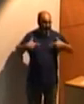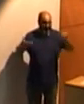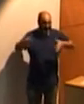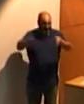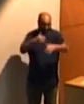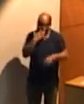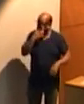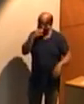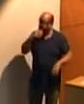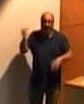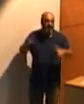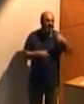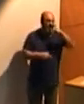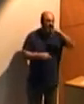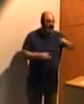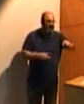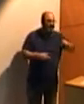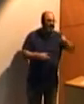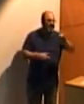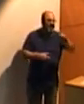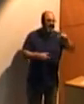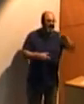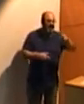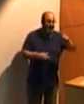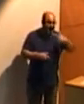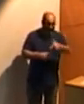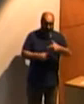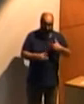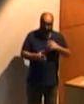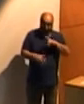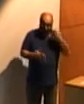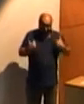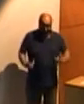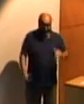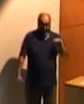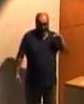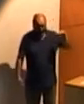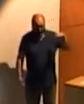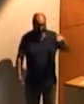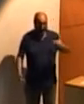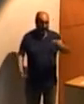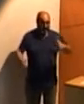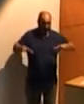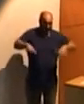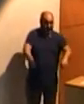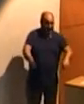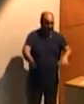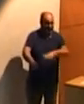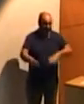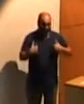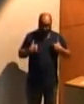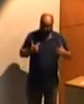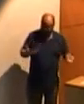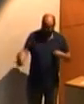plus tard un certain des cartes parlera de l'humain comme maître et possesseur assommant petit à petit je m'approprie ce qui est autour de moi pour finalement